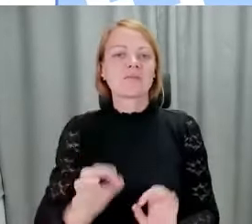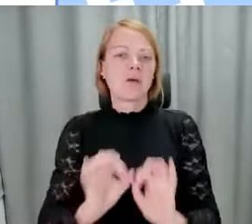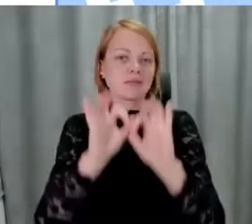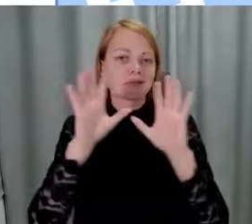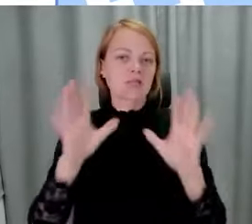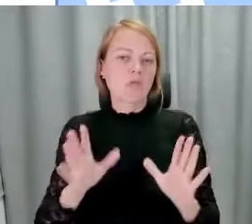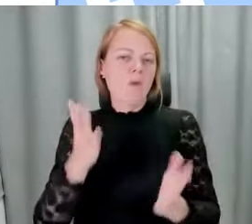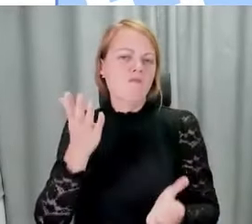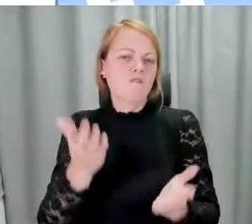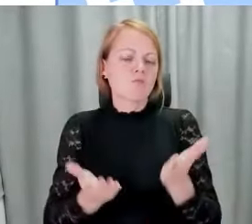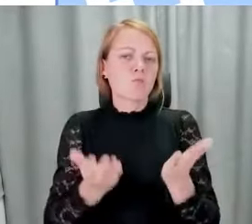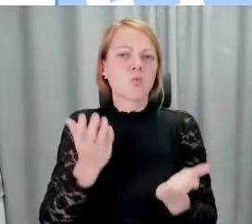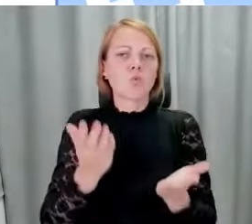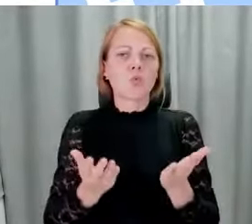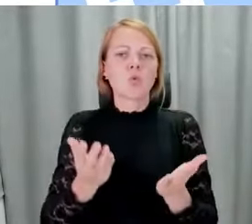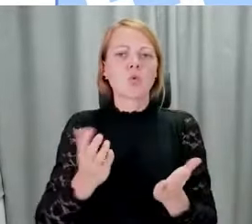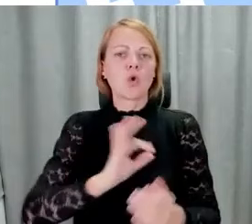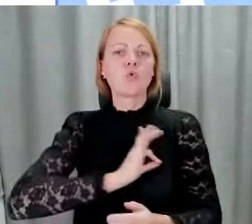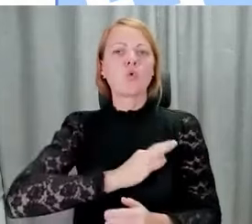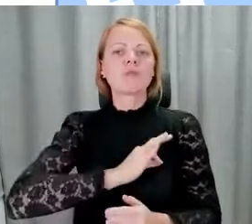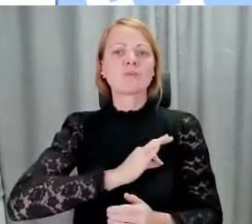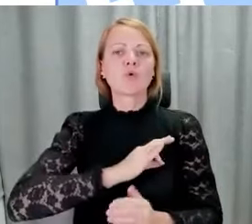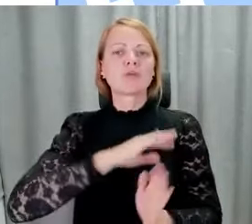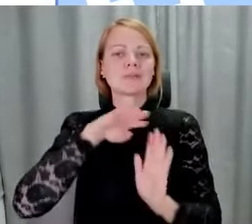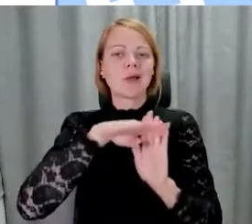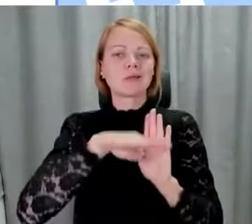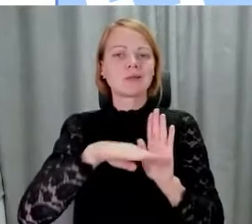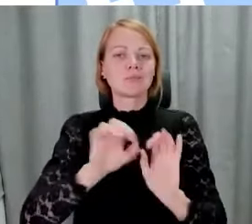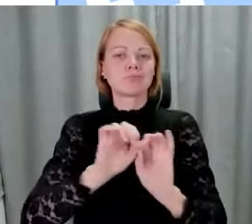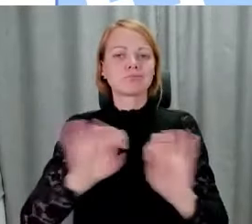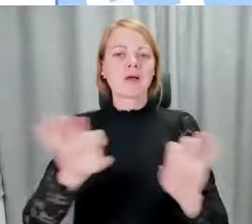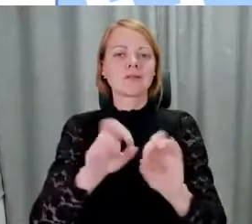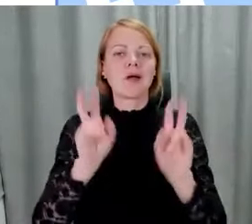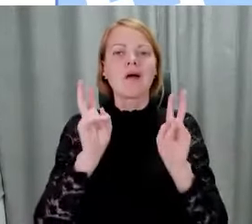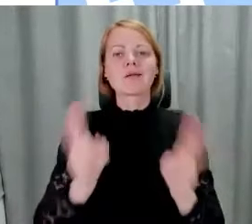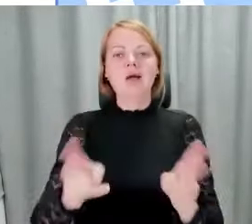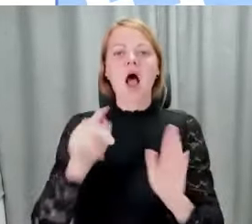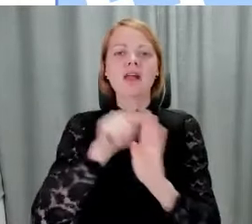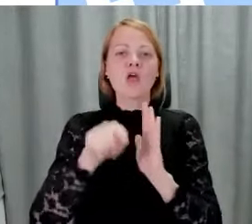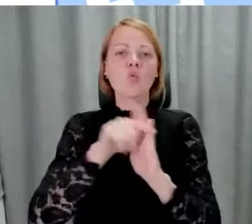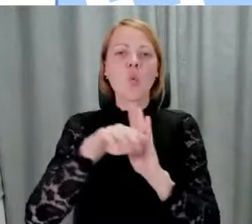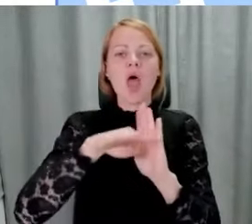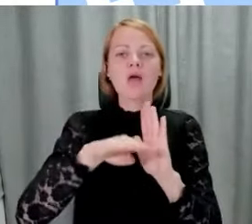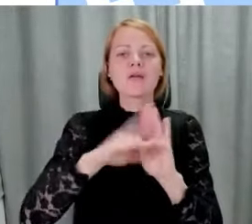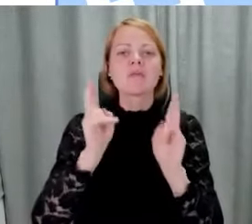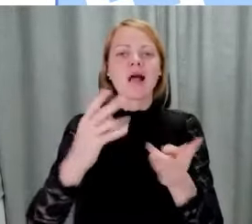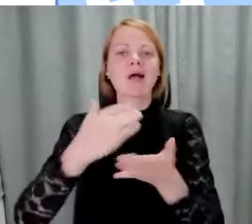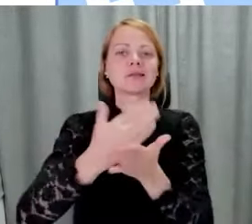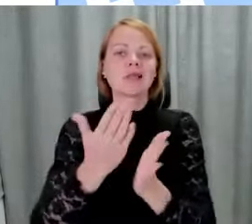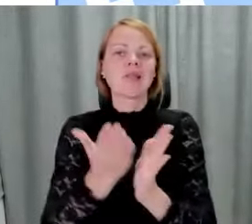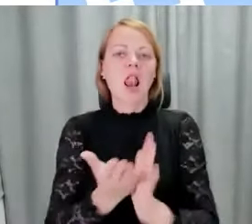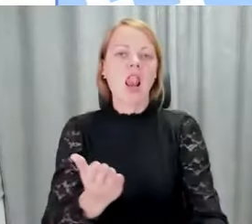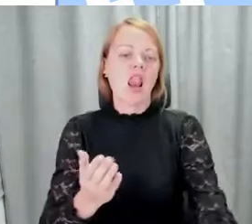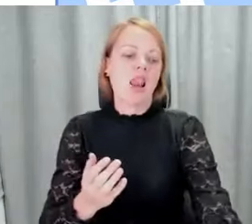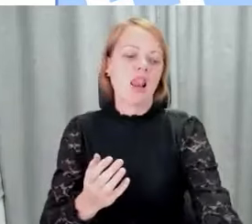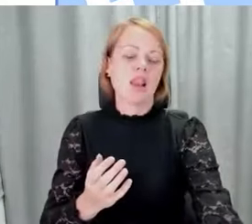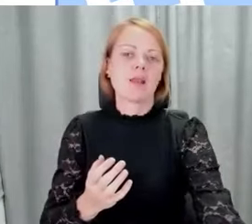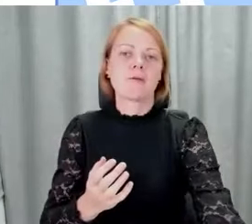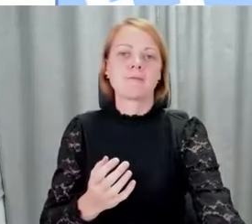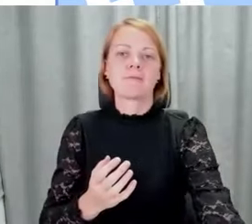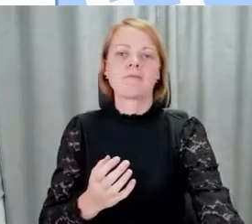tādu jurisprudences pastāstīt. Vispār, kā mūsu regulējums top un kāpēc, kā viņš sadalīts ir, tas mums sniegs